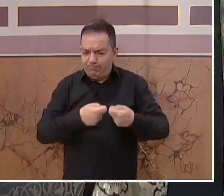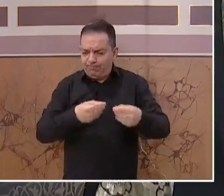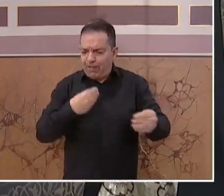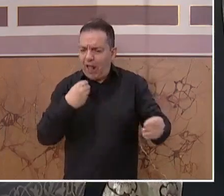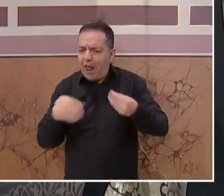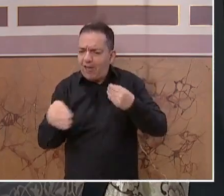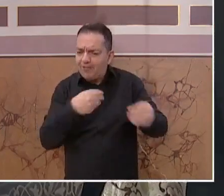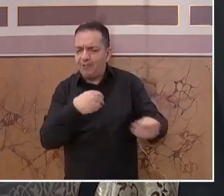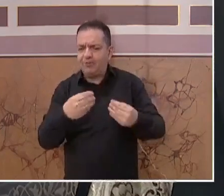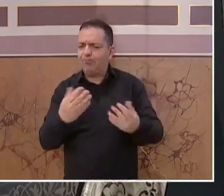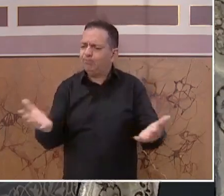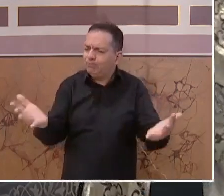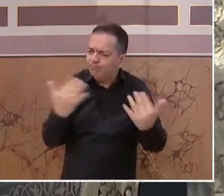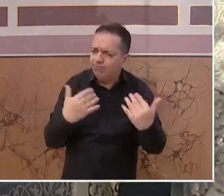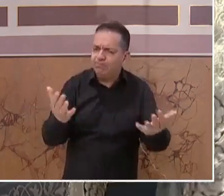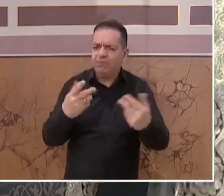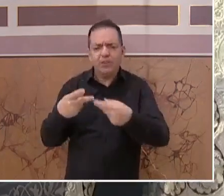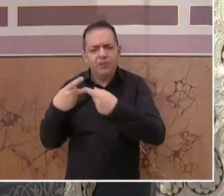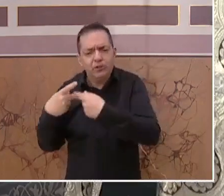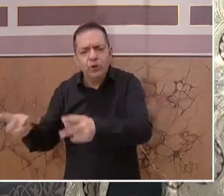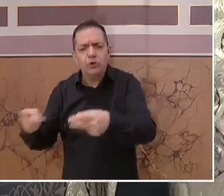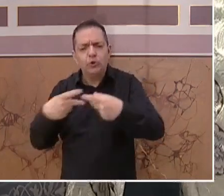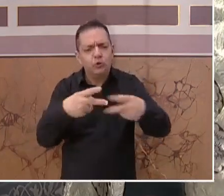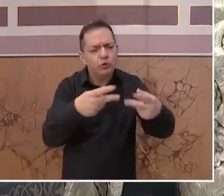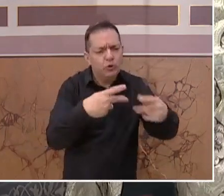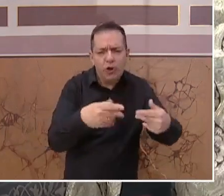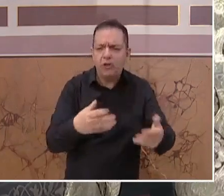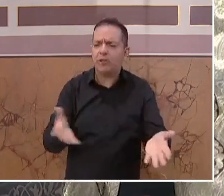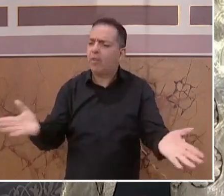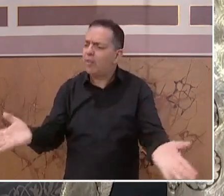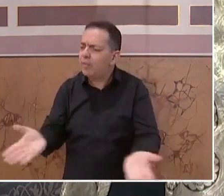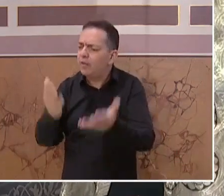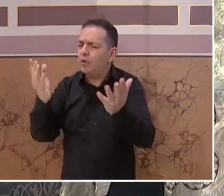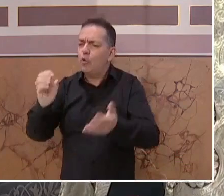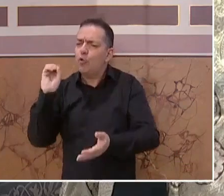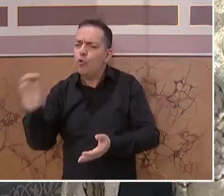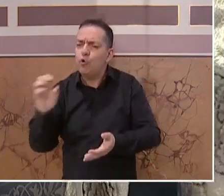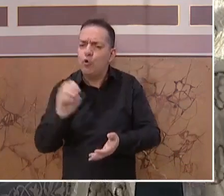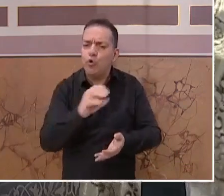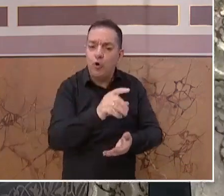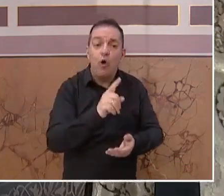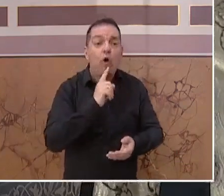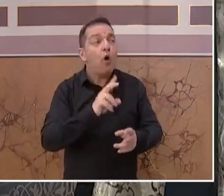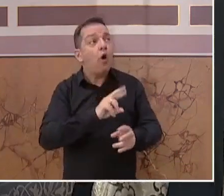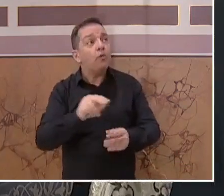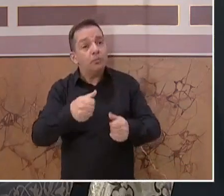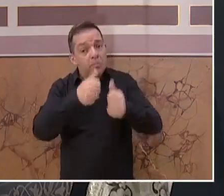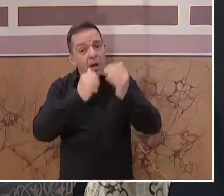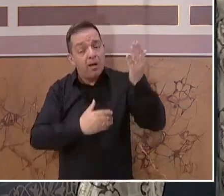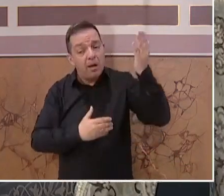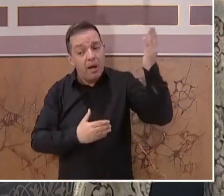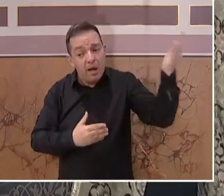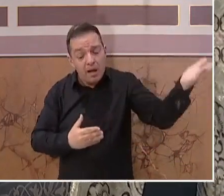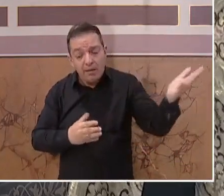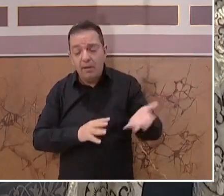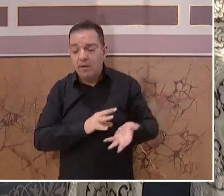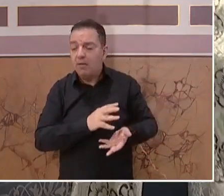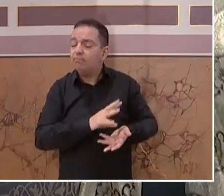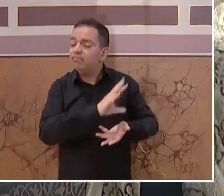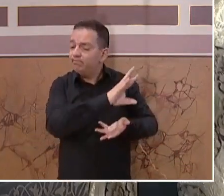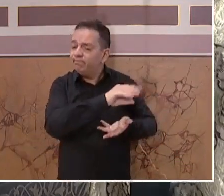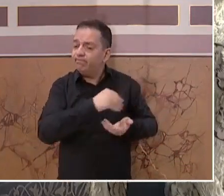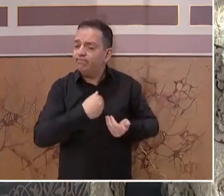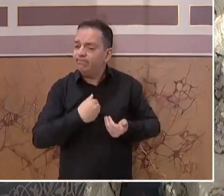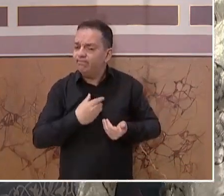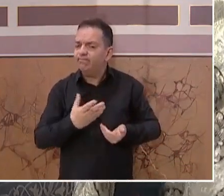πάντες, για να έχουμε και εμείς, όπως εκείνη, την πνευματική αίσθηση